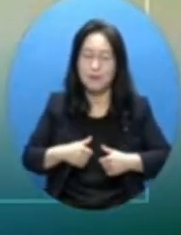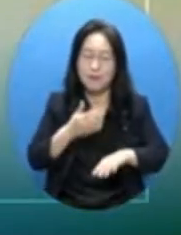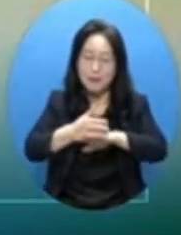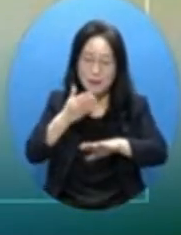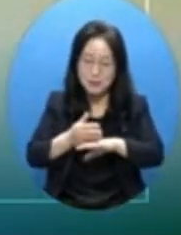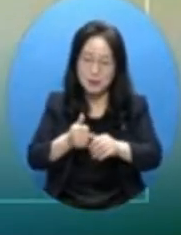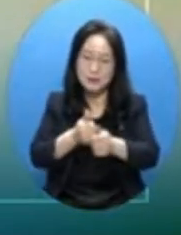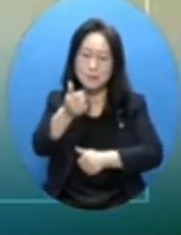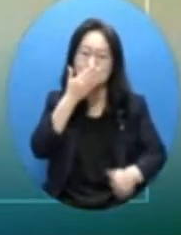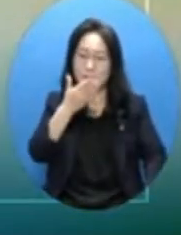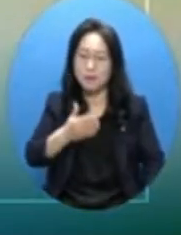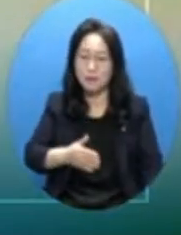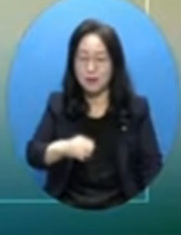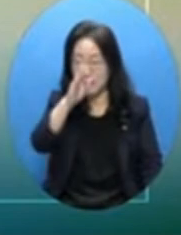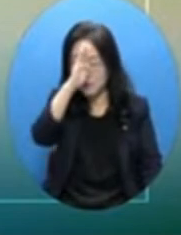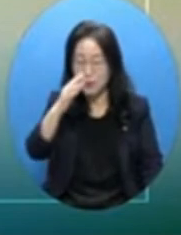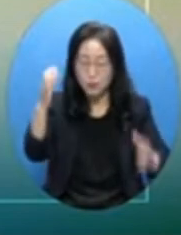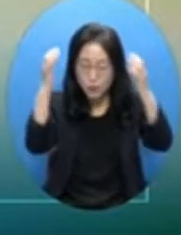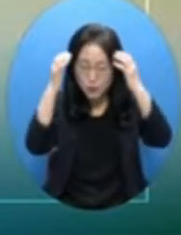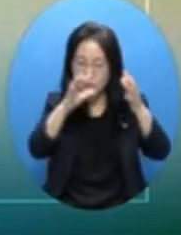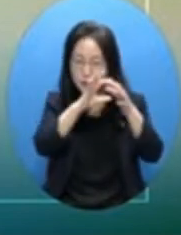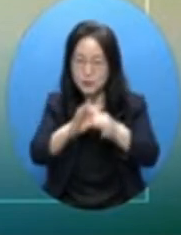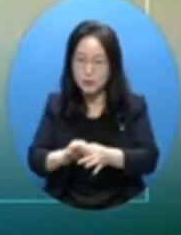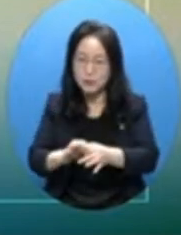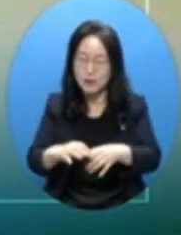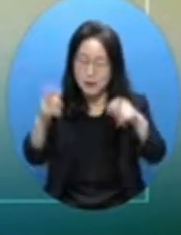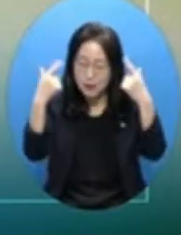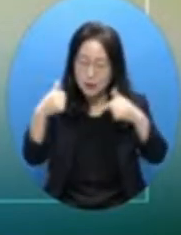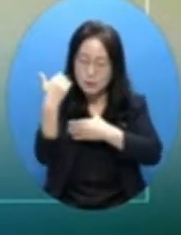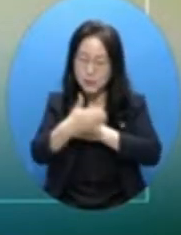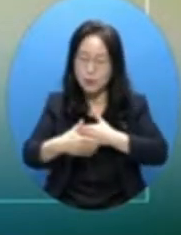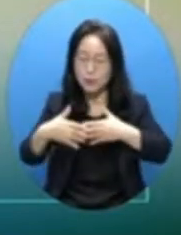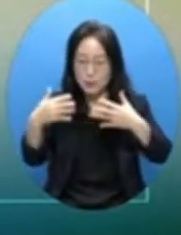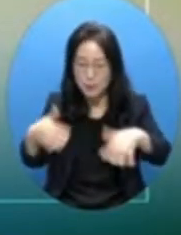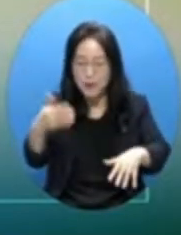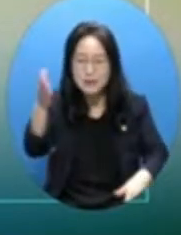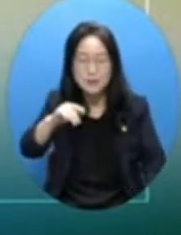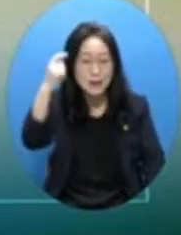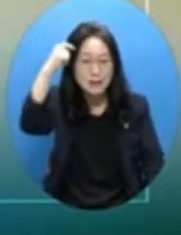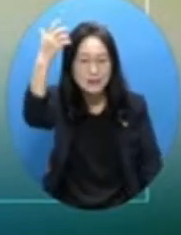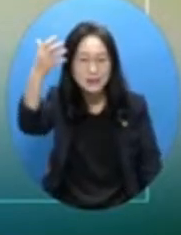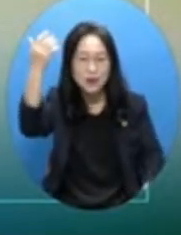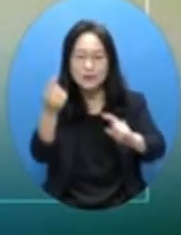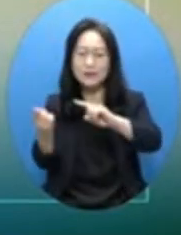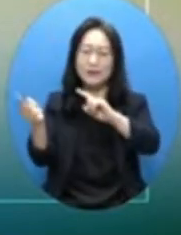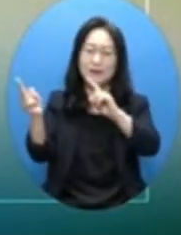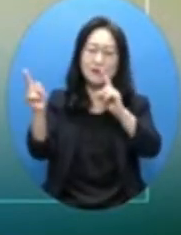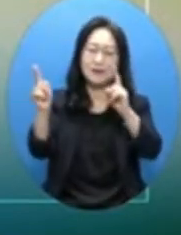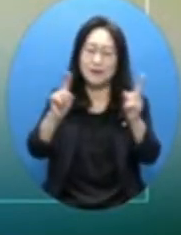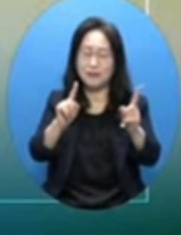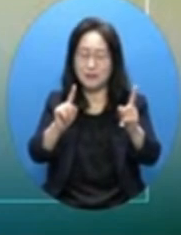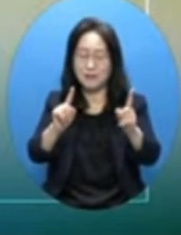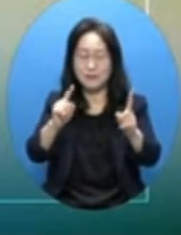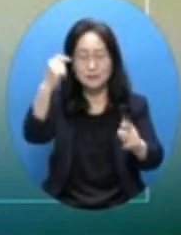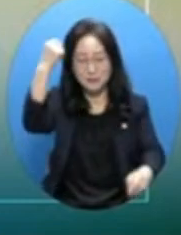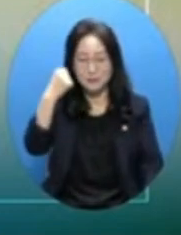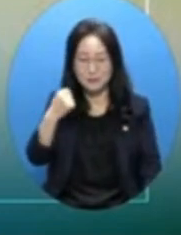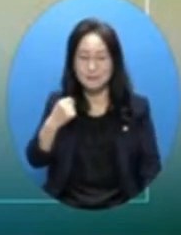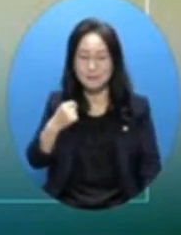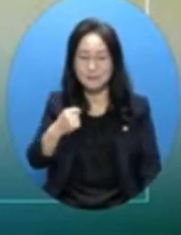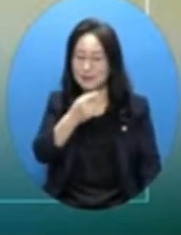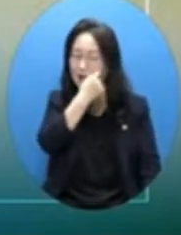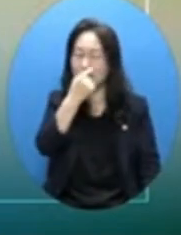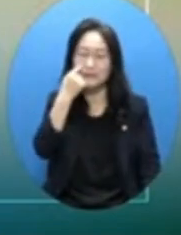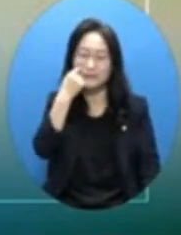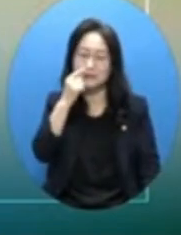질병의 고통은 계속되고 나를 날마다 쇠약하게 하지만 내 영이 살아나는 것 같았어요. 이와 같이 간증을